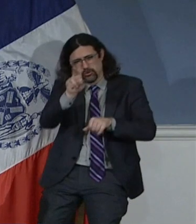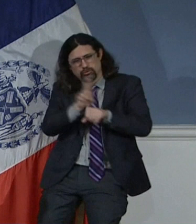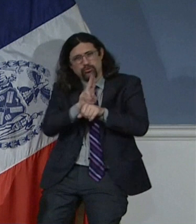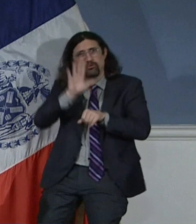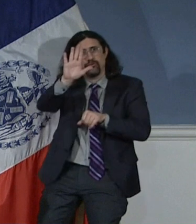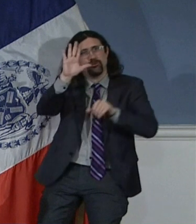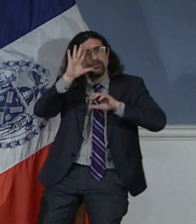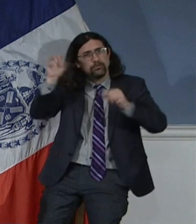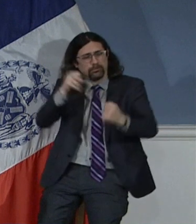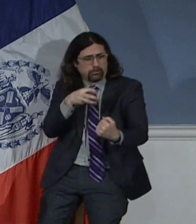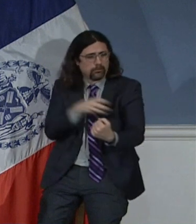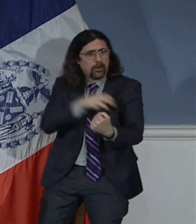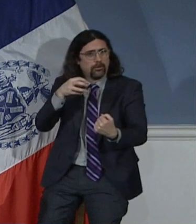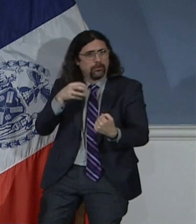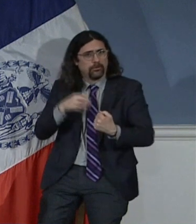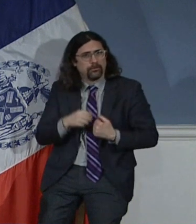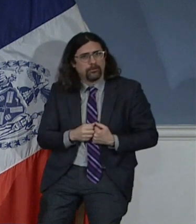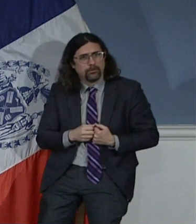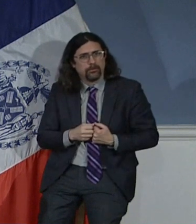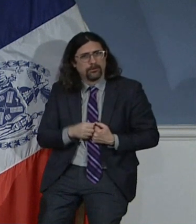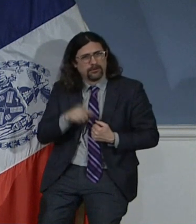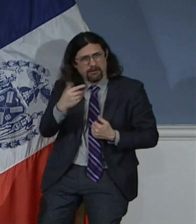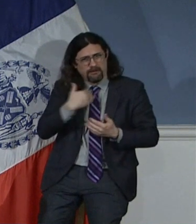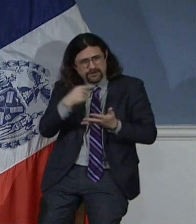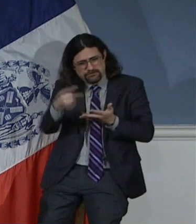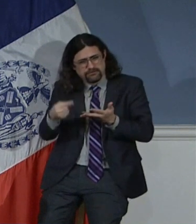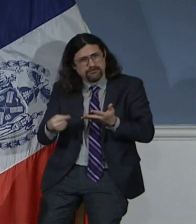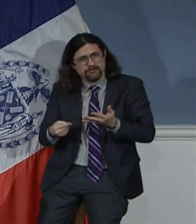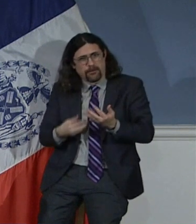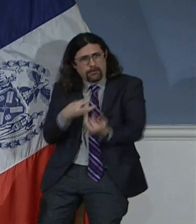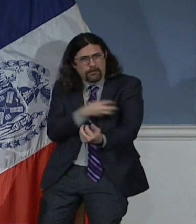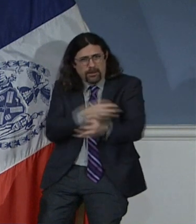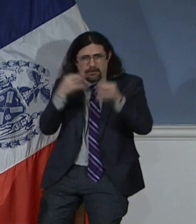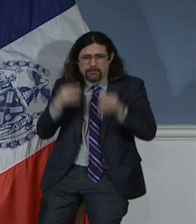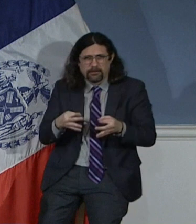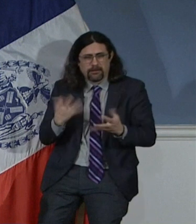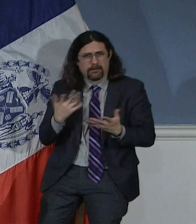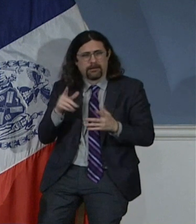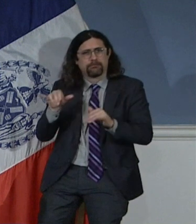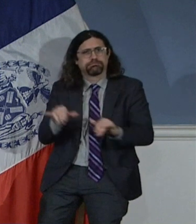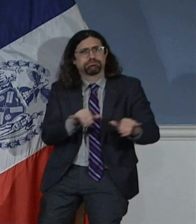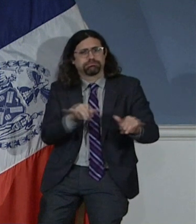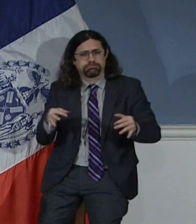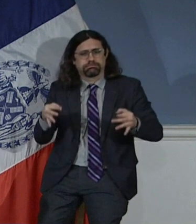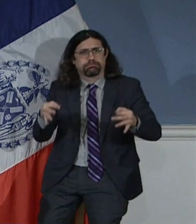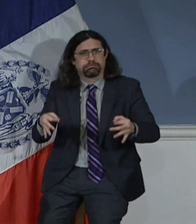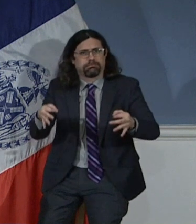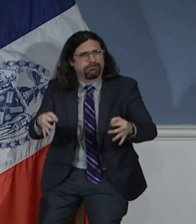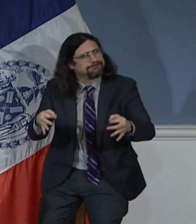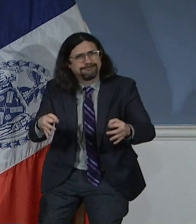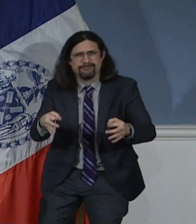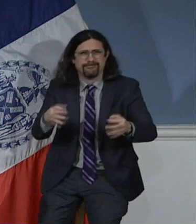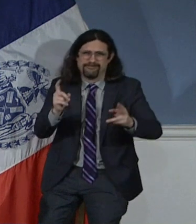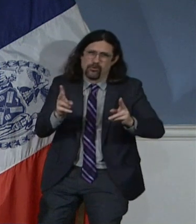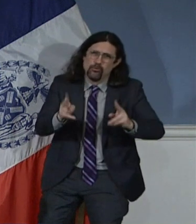Wir müssen alles tun, was in unserer Macht steht, sagt New Yorks Bürgermeister Bill de Blasio. Ich habe gesagt, dass ich nicht zögere, sondern einen